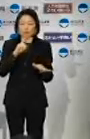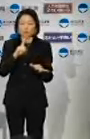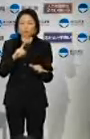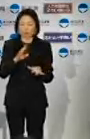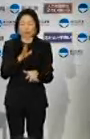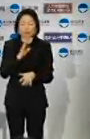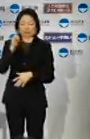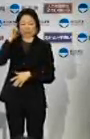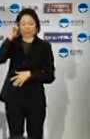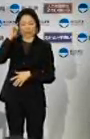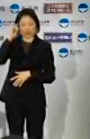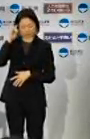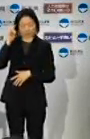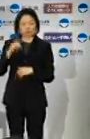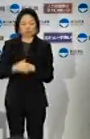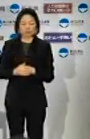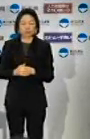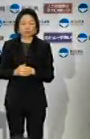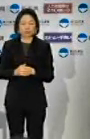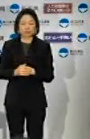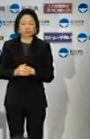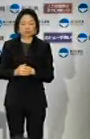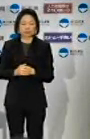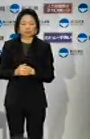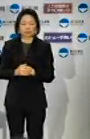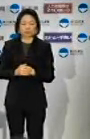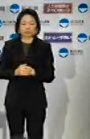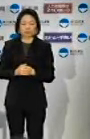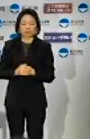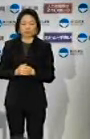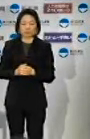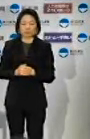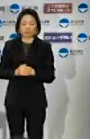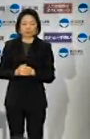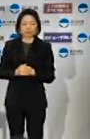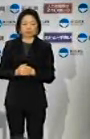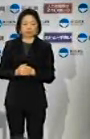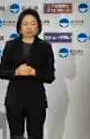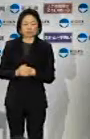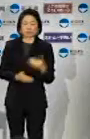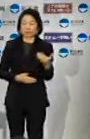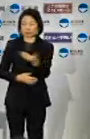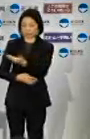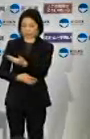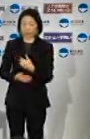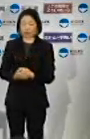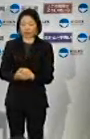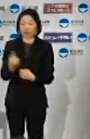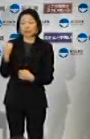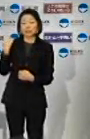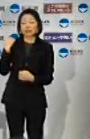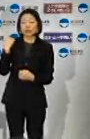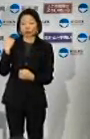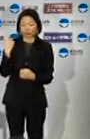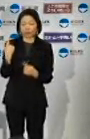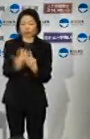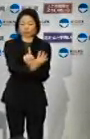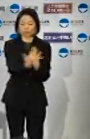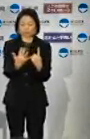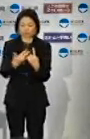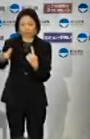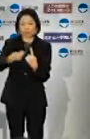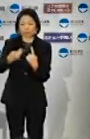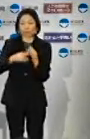実感として今のお話で感じるところですね。 ぶら下がりとも少し関わる